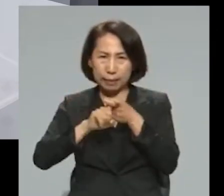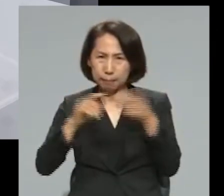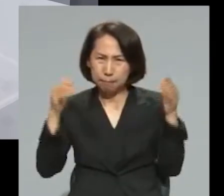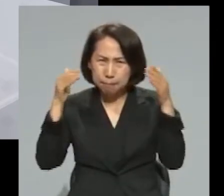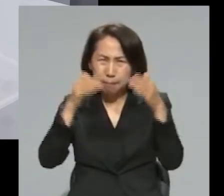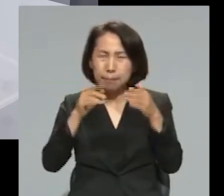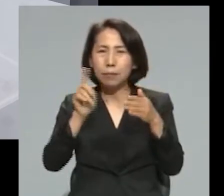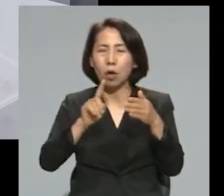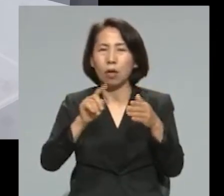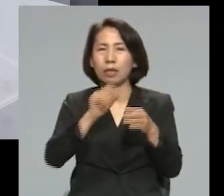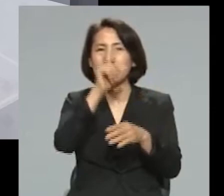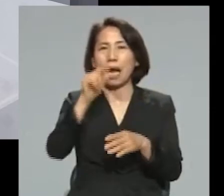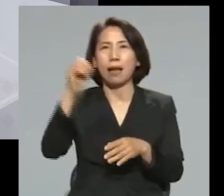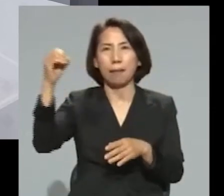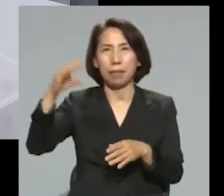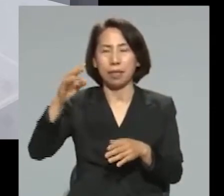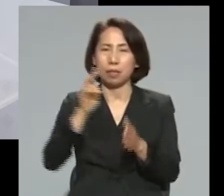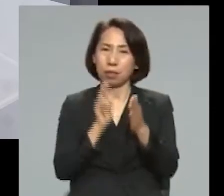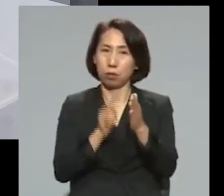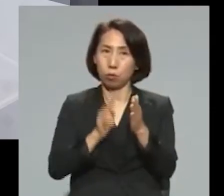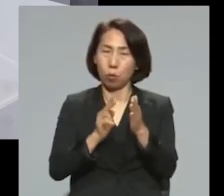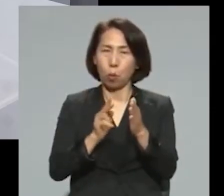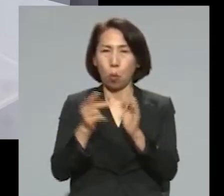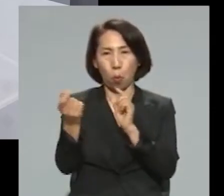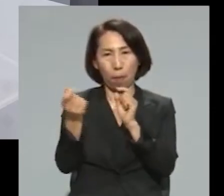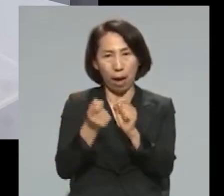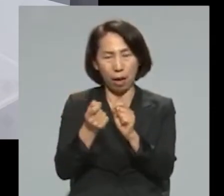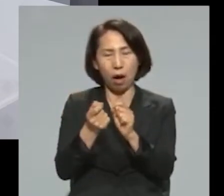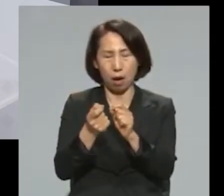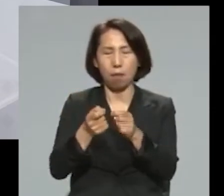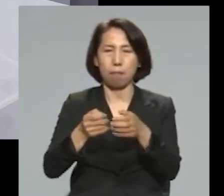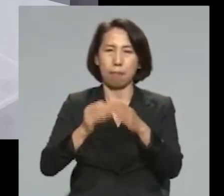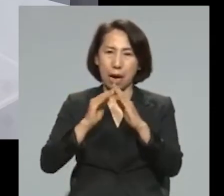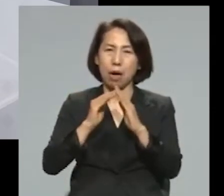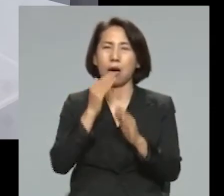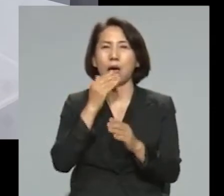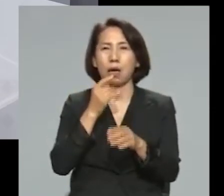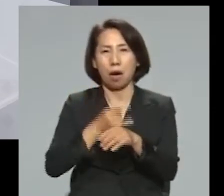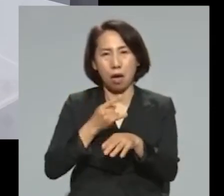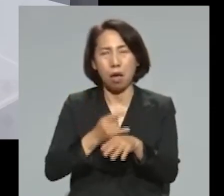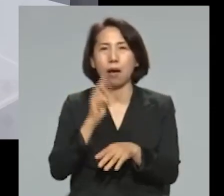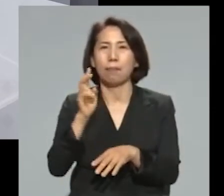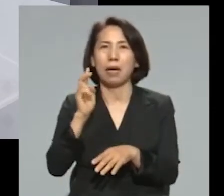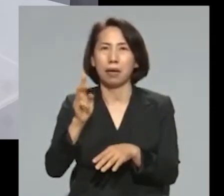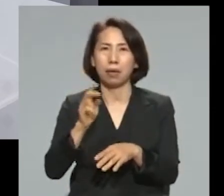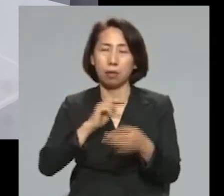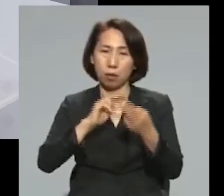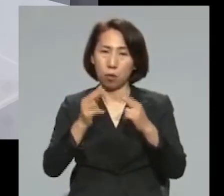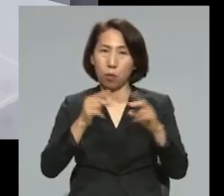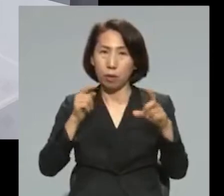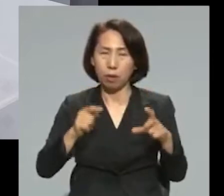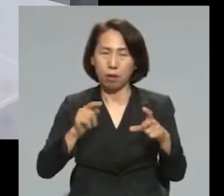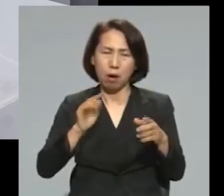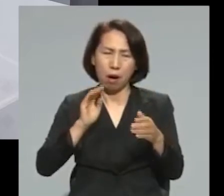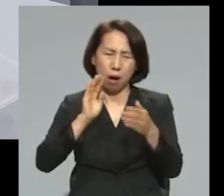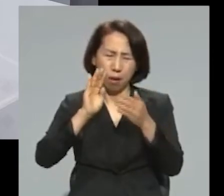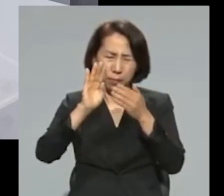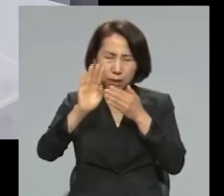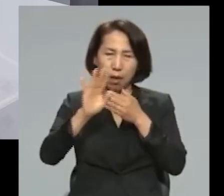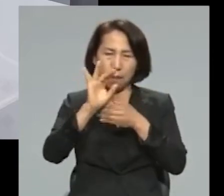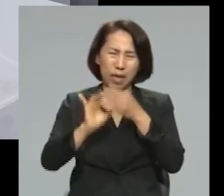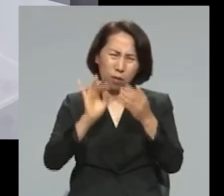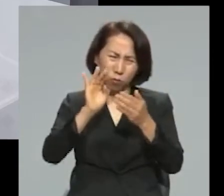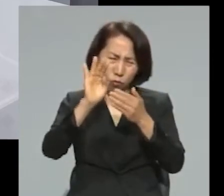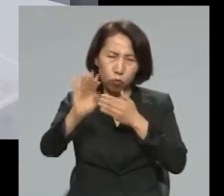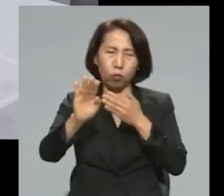달빛 내륙철도가 조만간 시행될 예정입니다. 고령의 백년 대계를